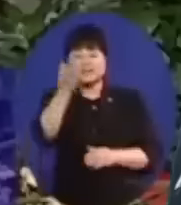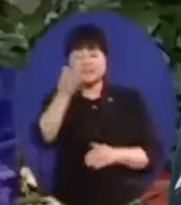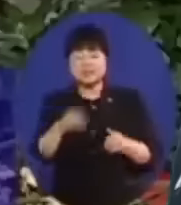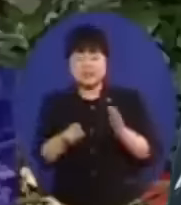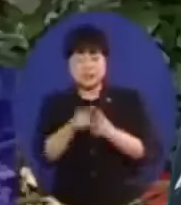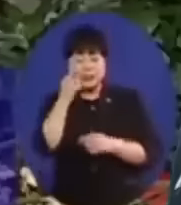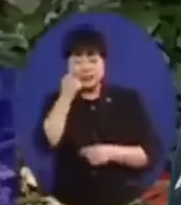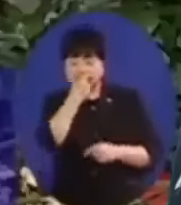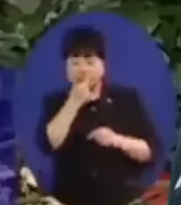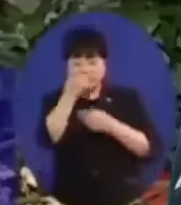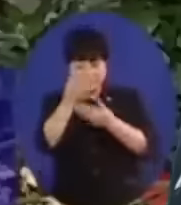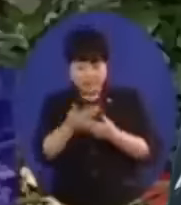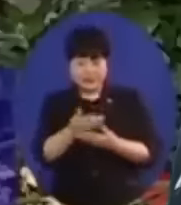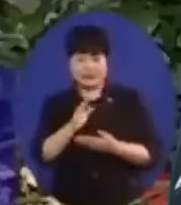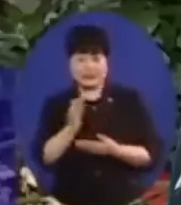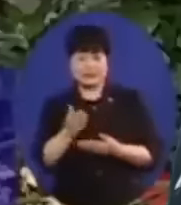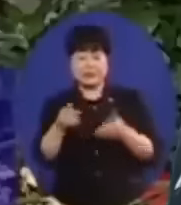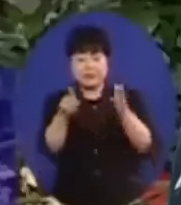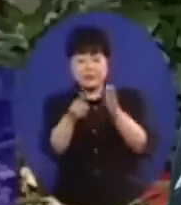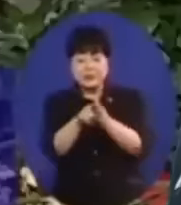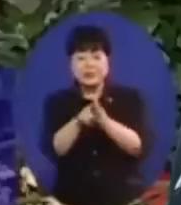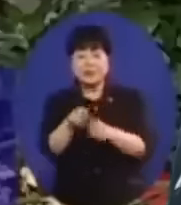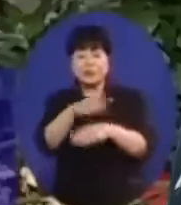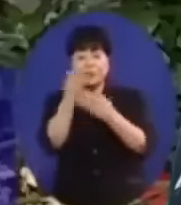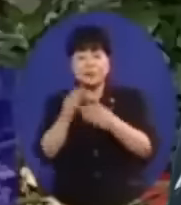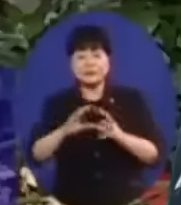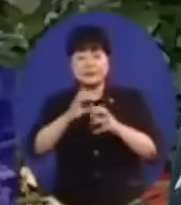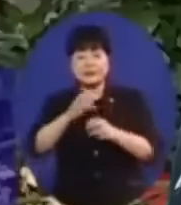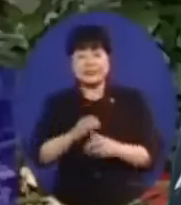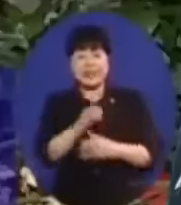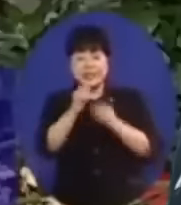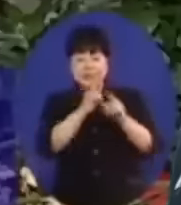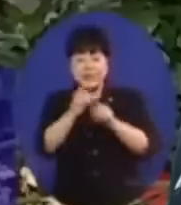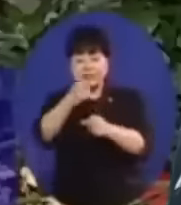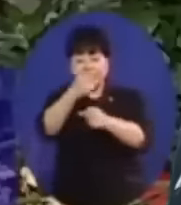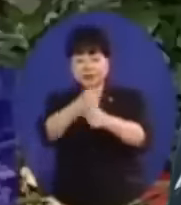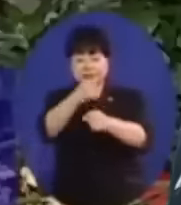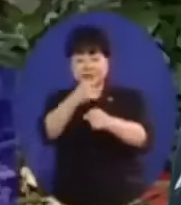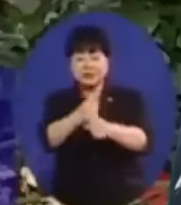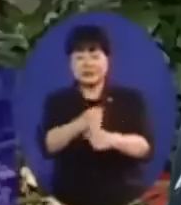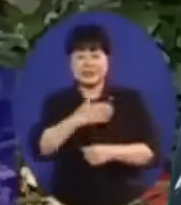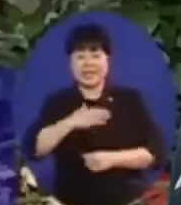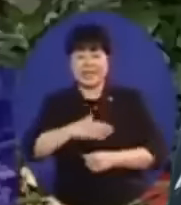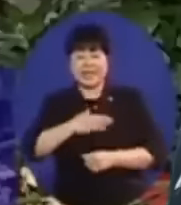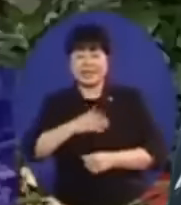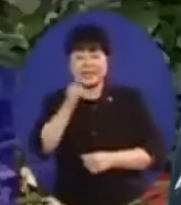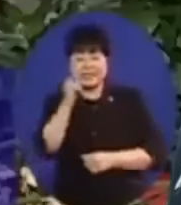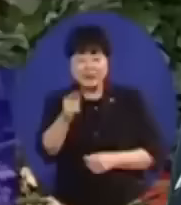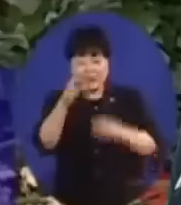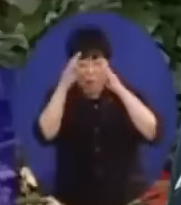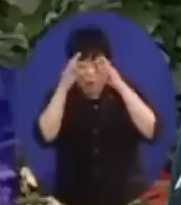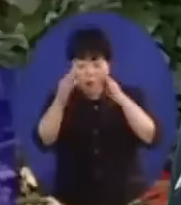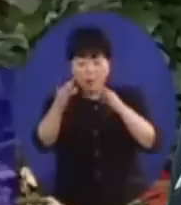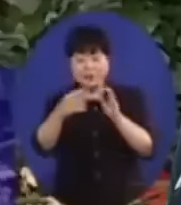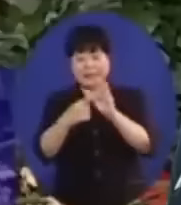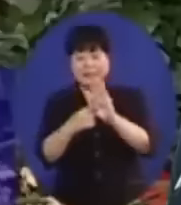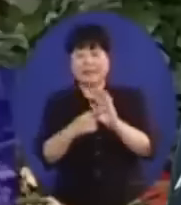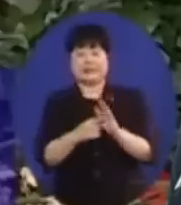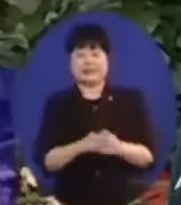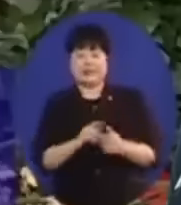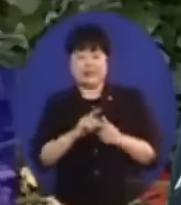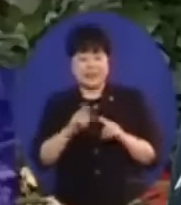이로써 증거를 얻었느니라. 믿음으로 모든 세계가 하나님의 말씀으로 지어진 줄을 우리가 아나니 보이는 것은 나타난